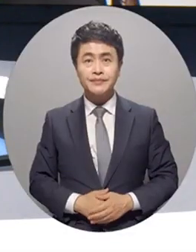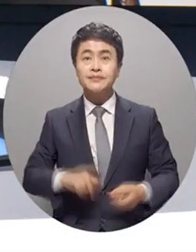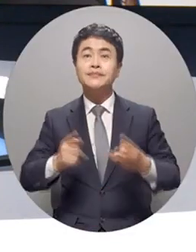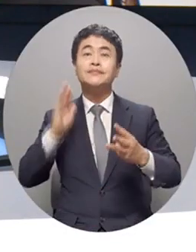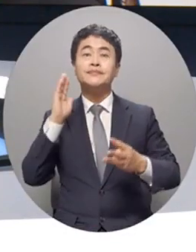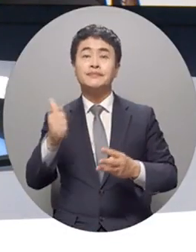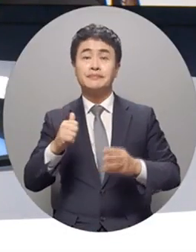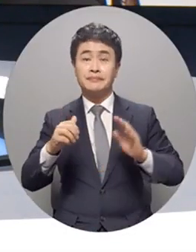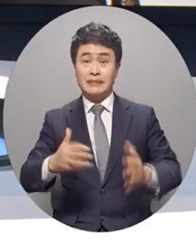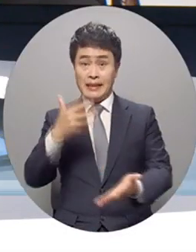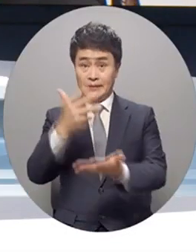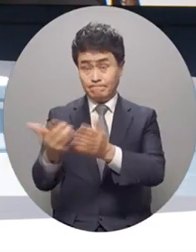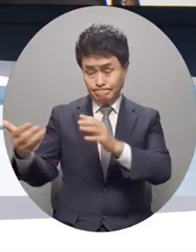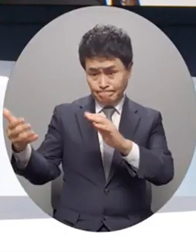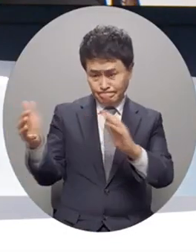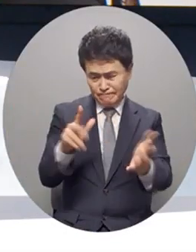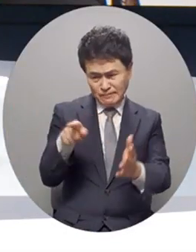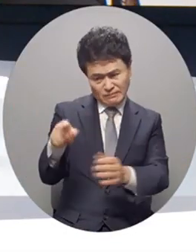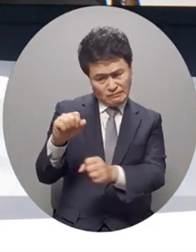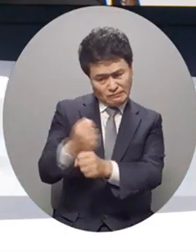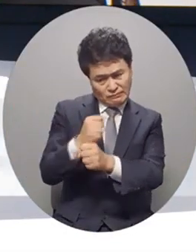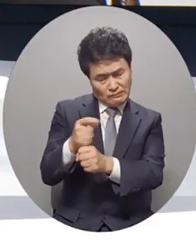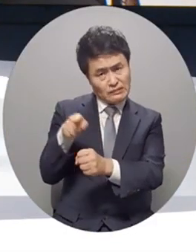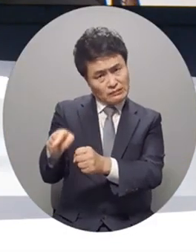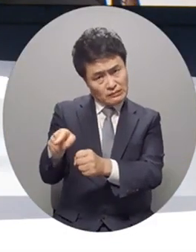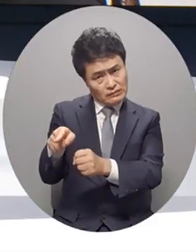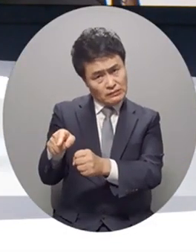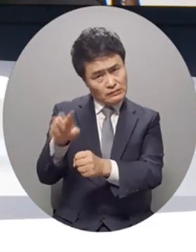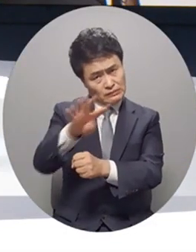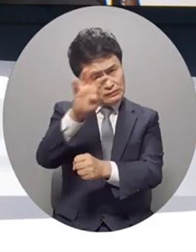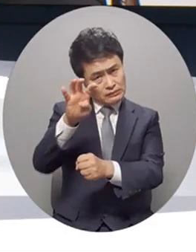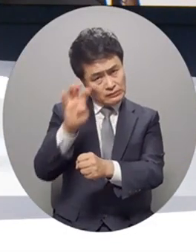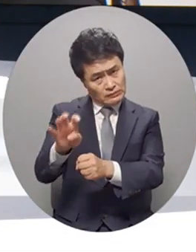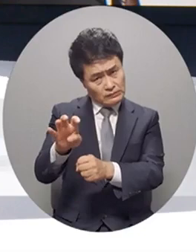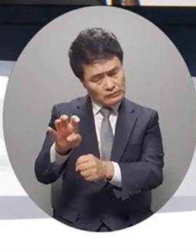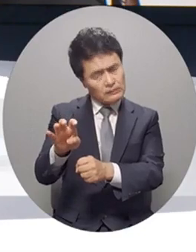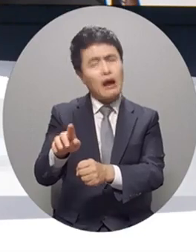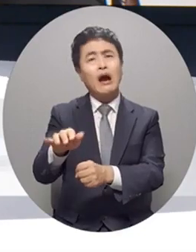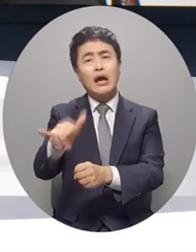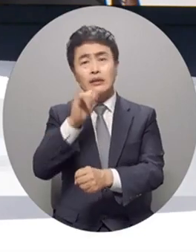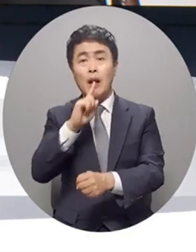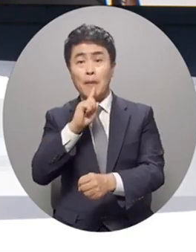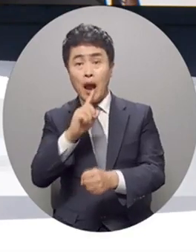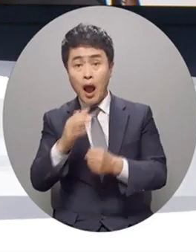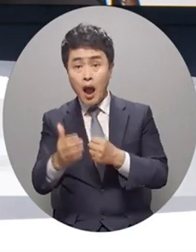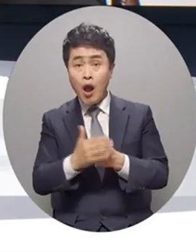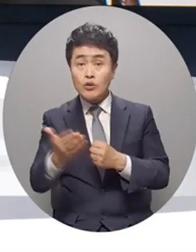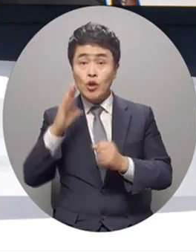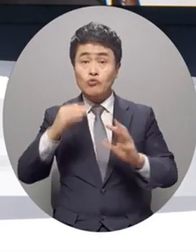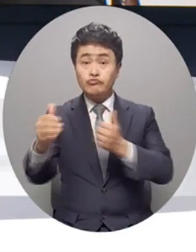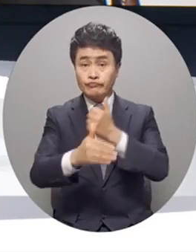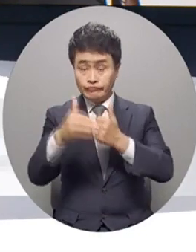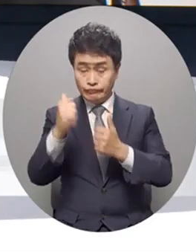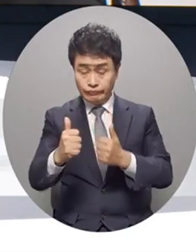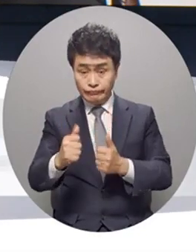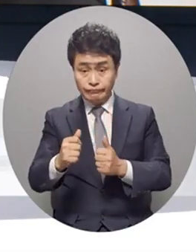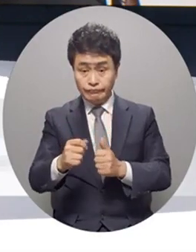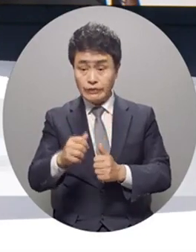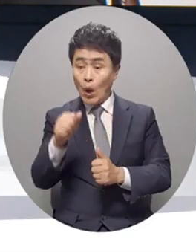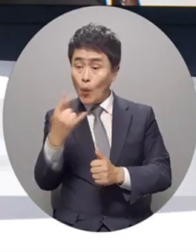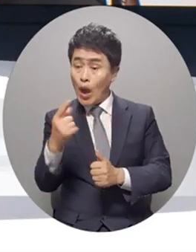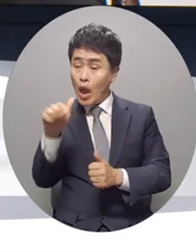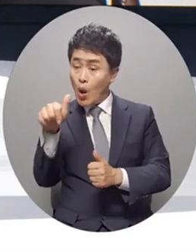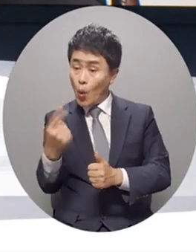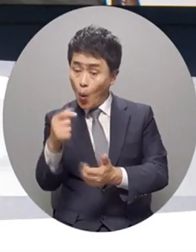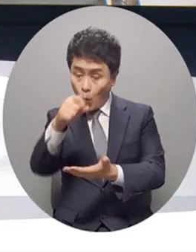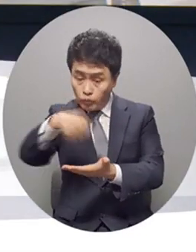윤성열 대통령이 이태원 참사가 조작된 사건일 가능성도 배제할 수 없다고 했다는 전직 국회의장의 회고록에이어서